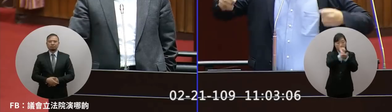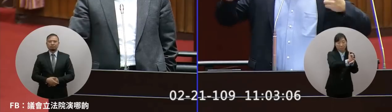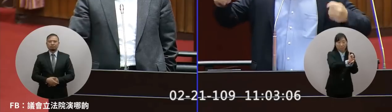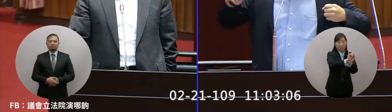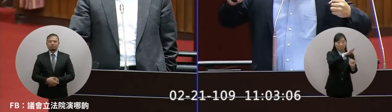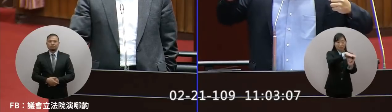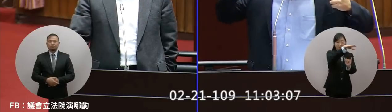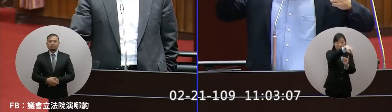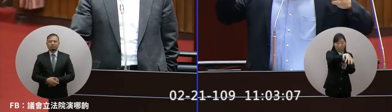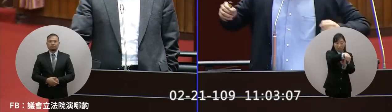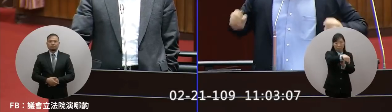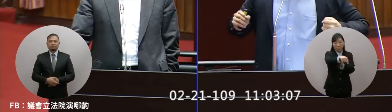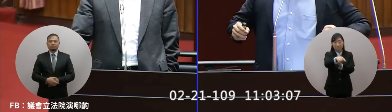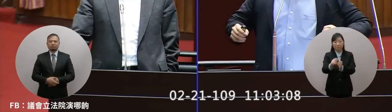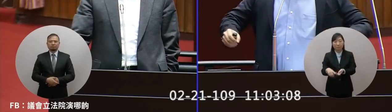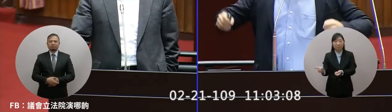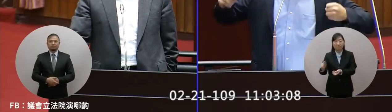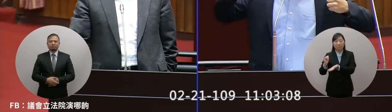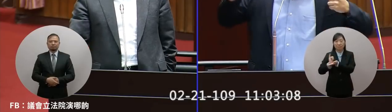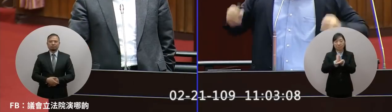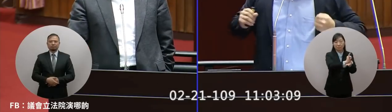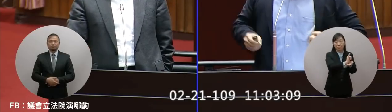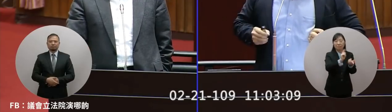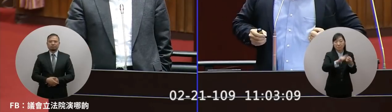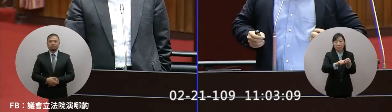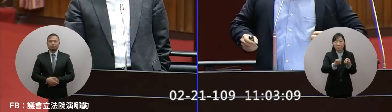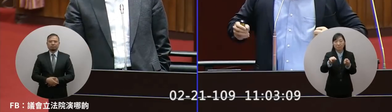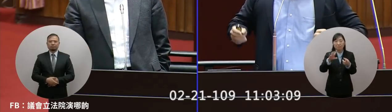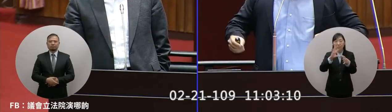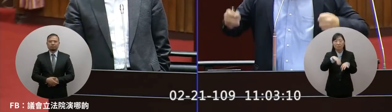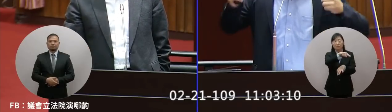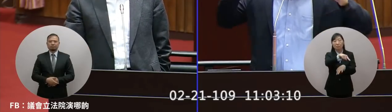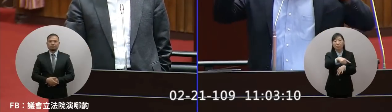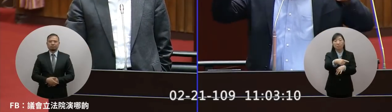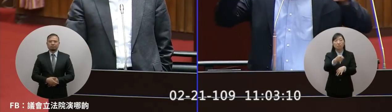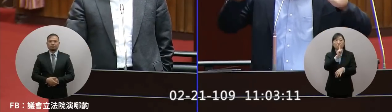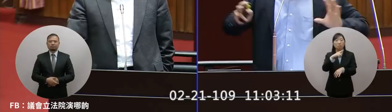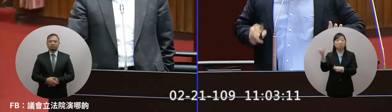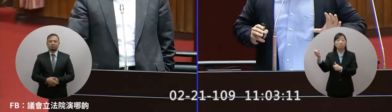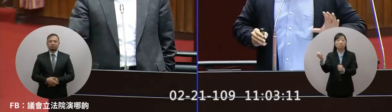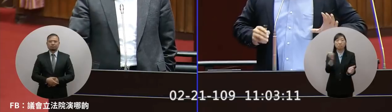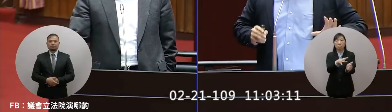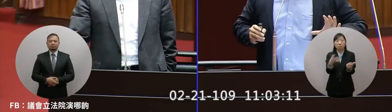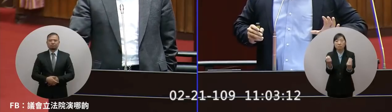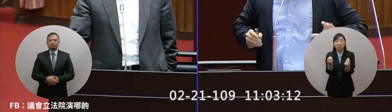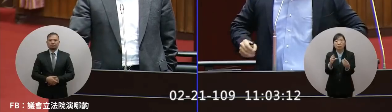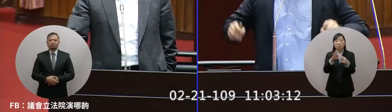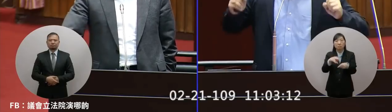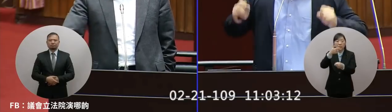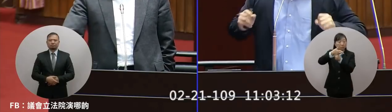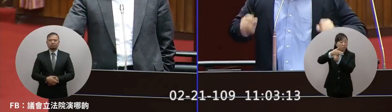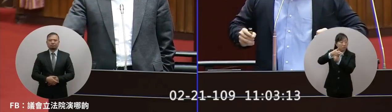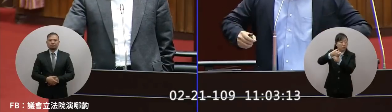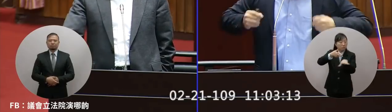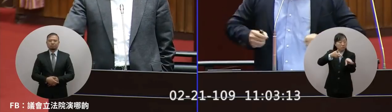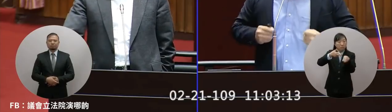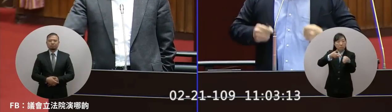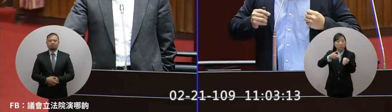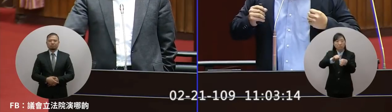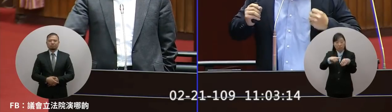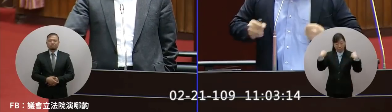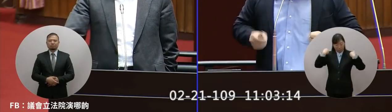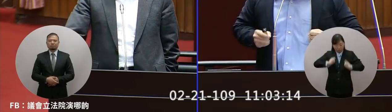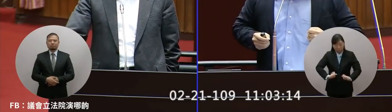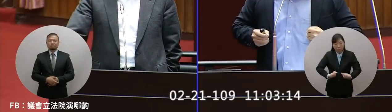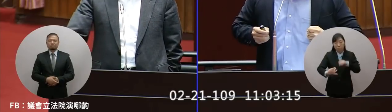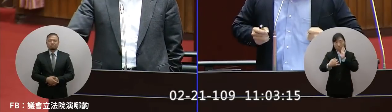后，因为他据他的说法，当然是说他没有告知啦，那。从这个监视器也可以看得出来，他们还是穿着这